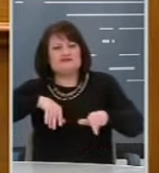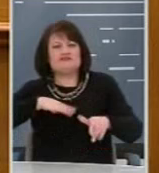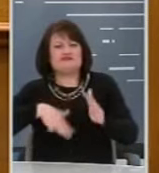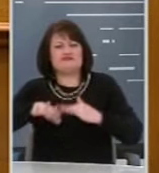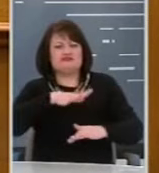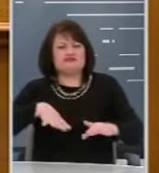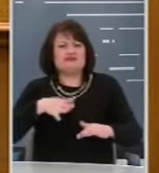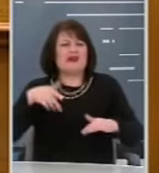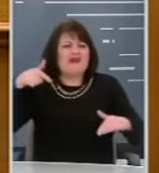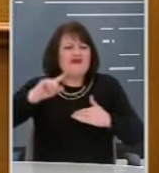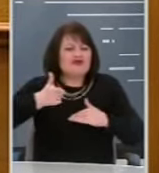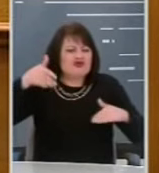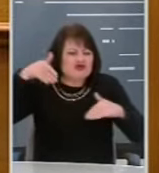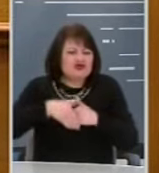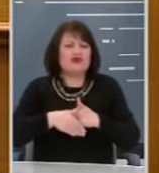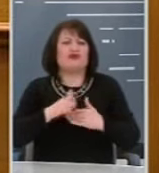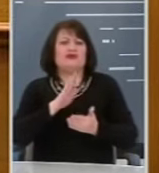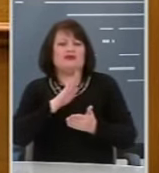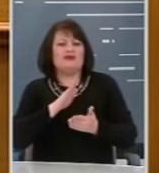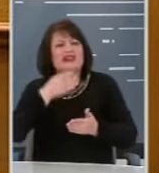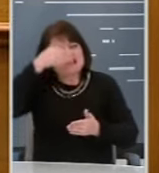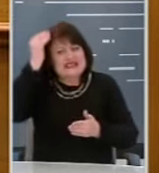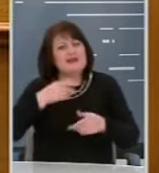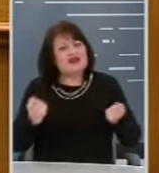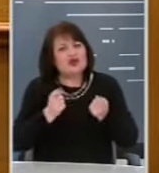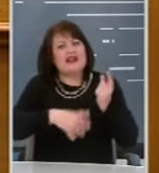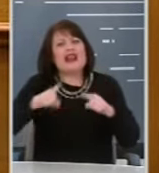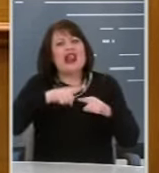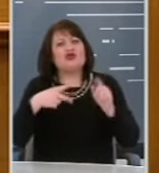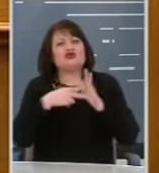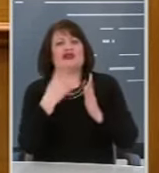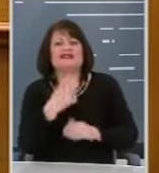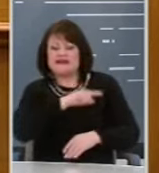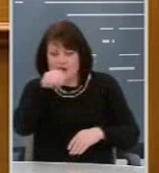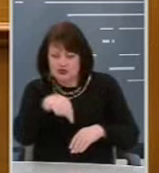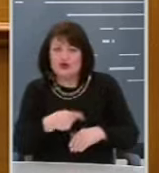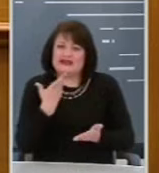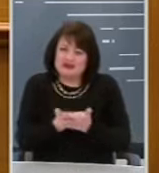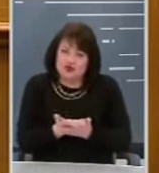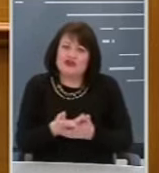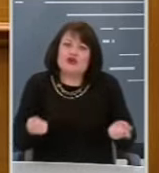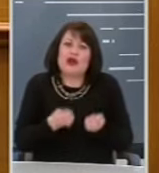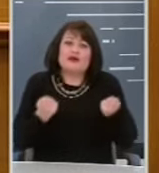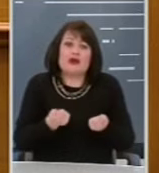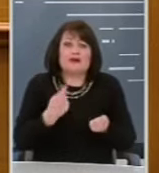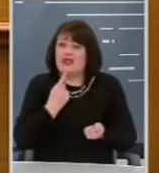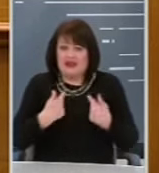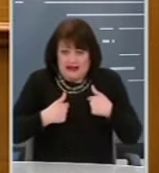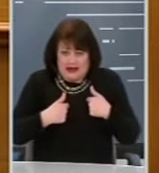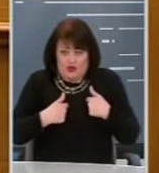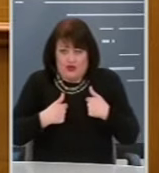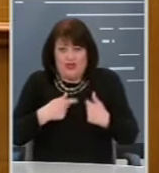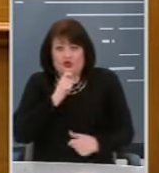τον τόπο στη χρεοκοπία κάτι που ήταν λαϊκή απαίτηση από το 2004 δεν τα λέω εγώ